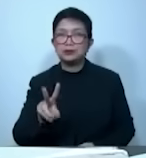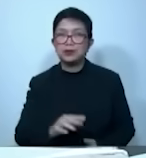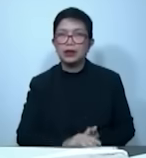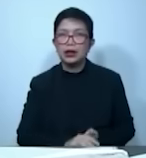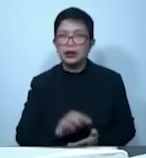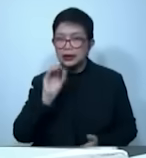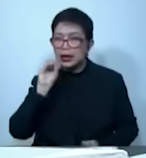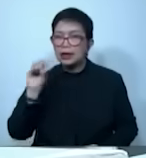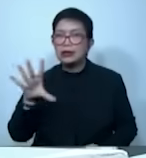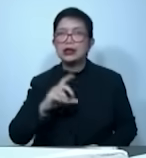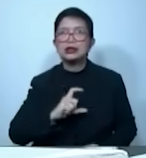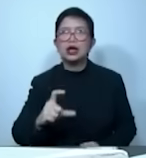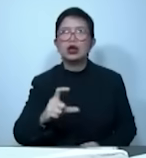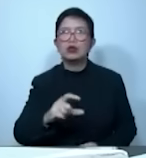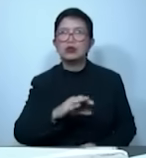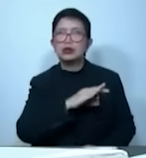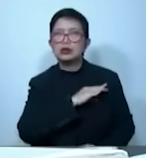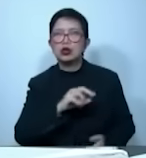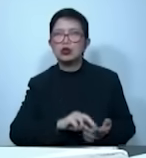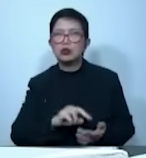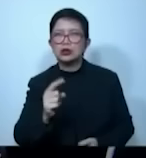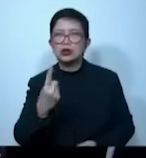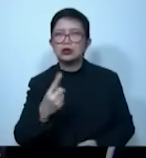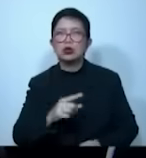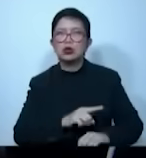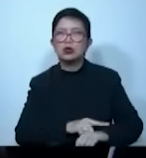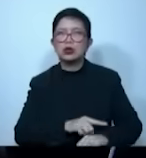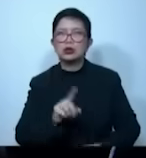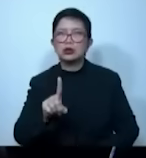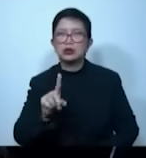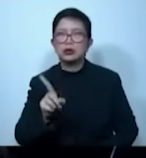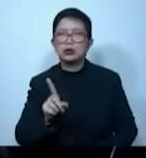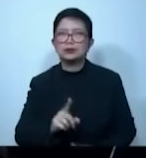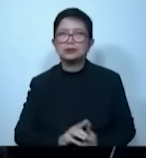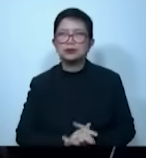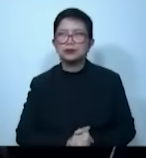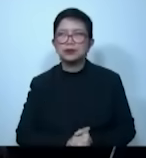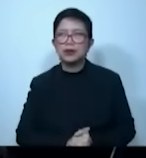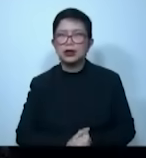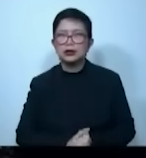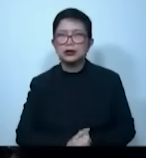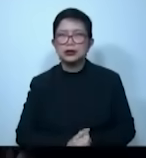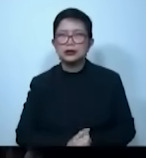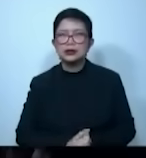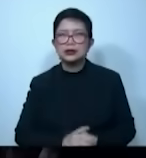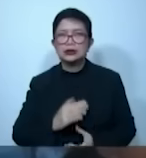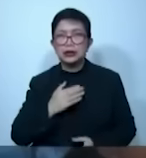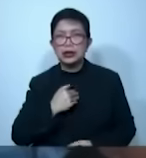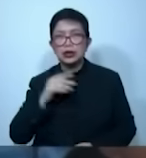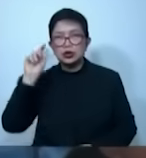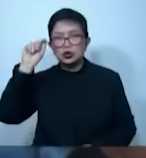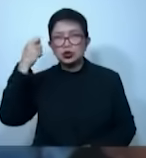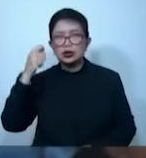jawaban dari calon Presiden nomor urut 1 waktu Bapak 1 menit dimulai dari sekarang ya susah kalau kita